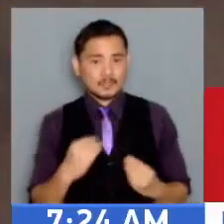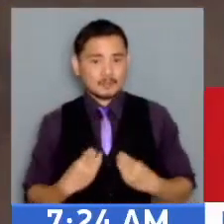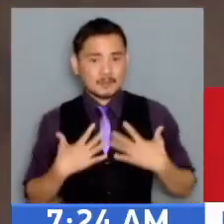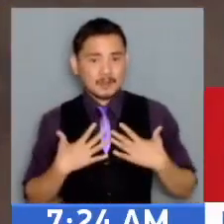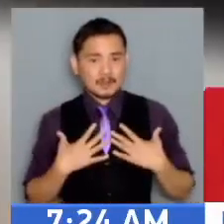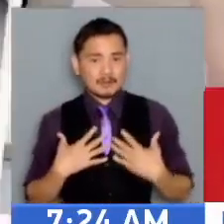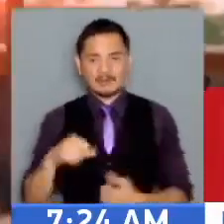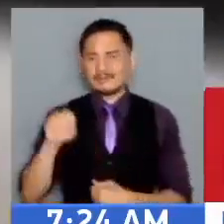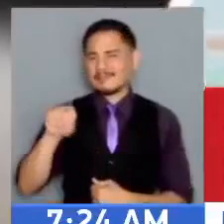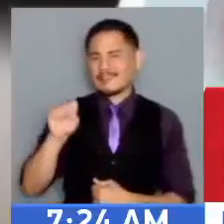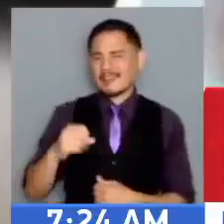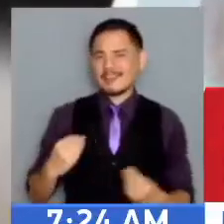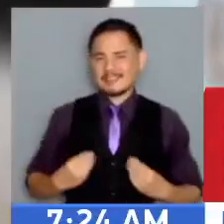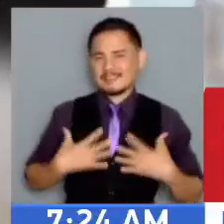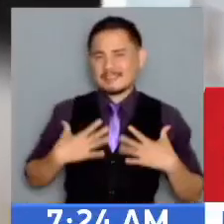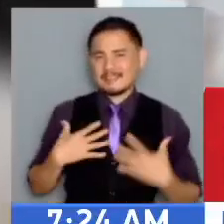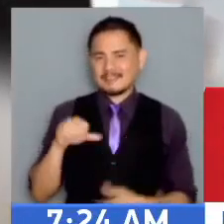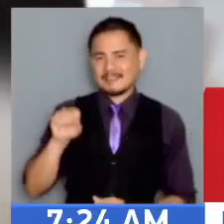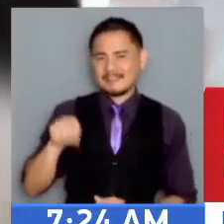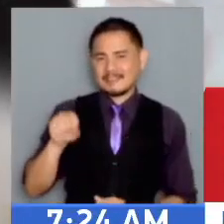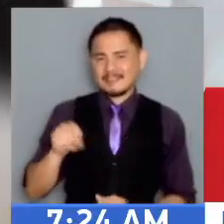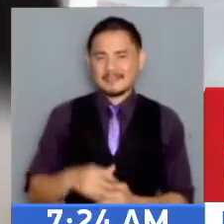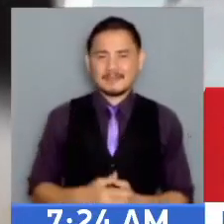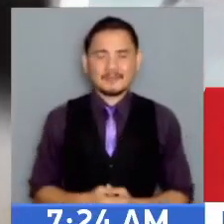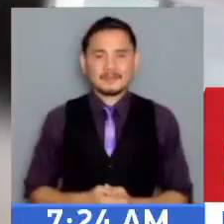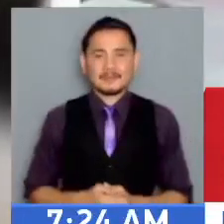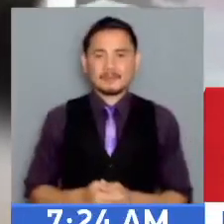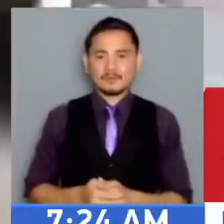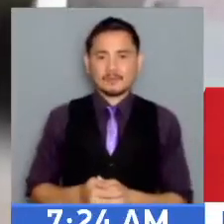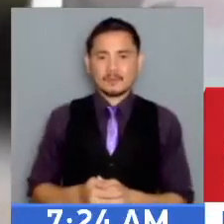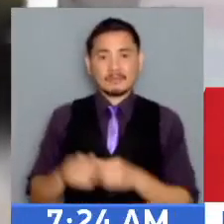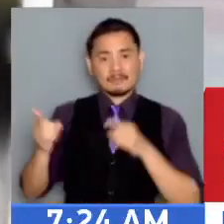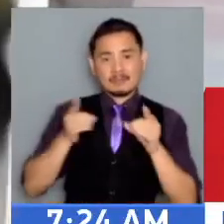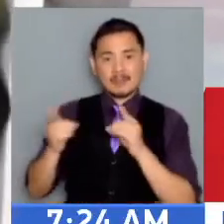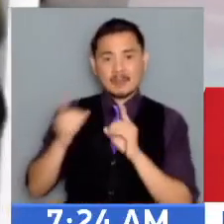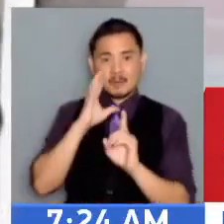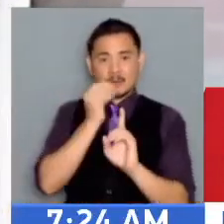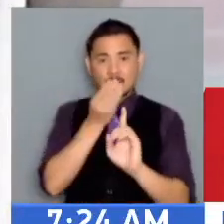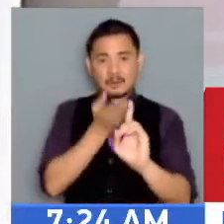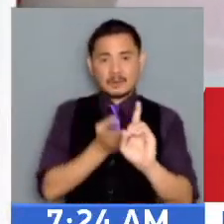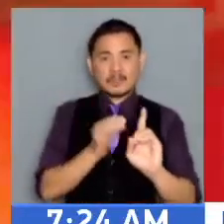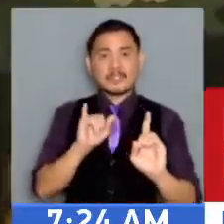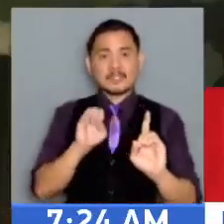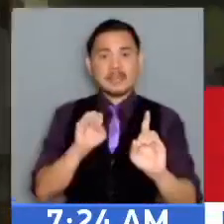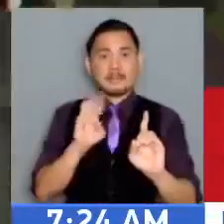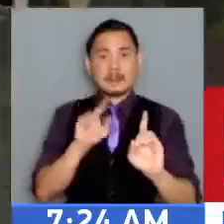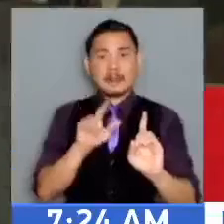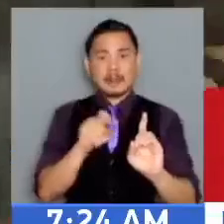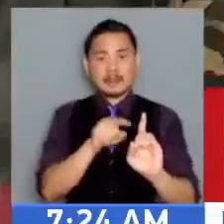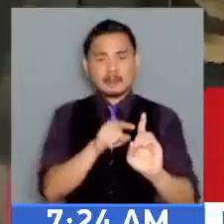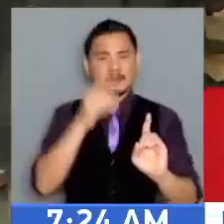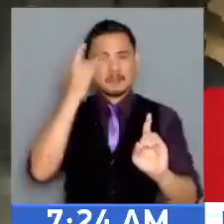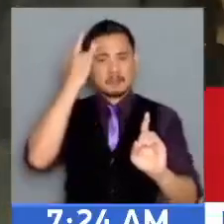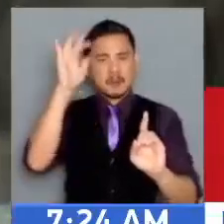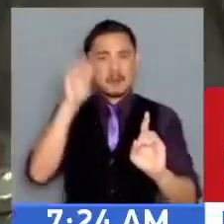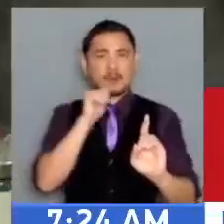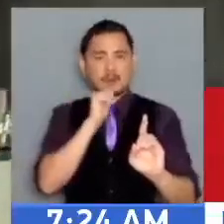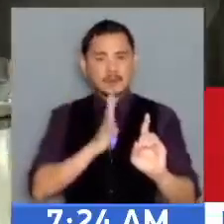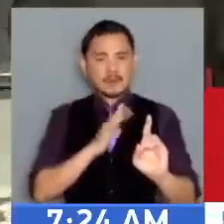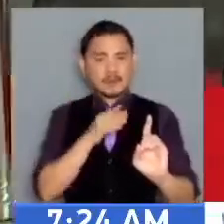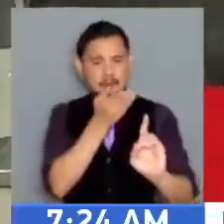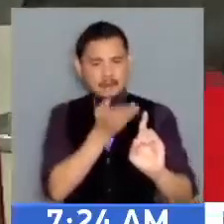Definitely. Mm-hmm. Kung i-describe ko si Isabel, ano siya eh, matinong babae. So, di